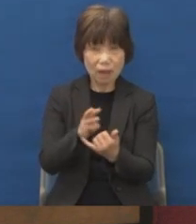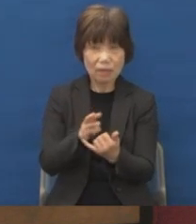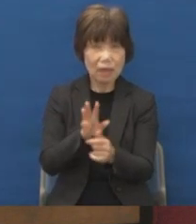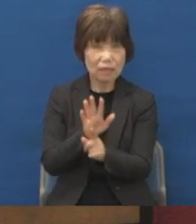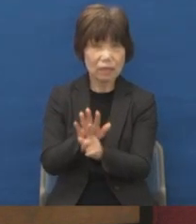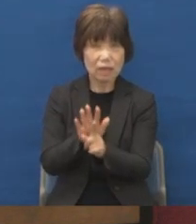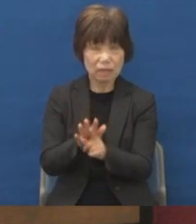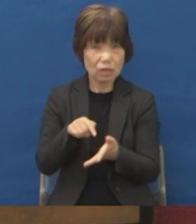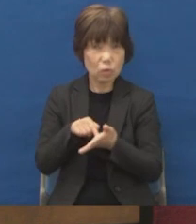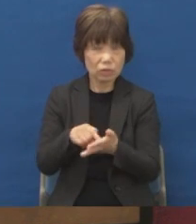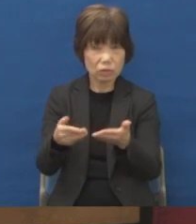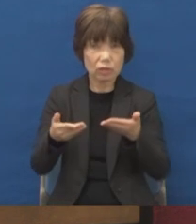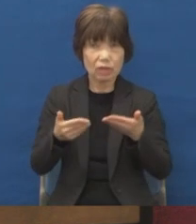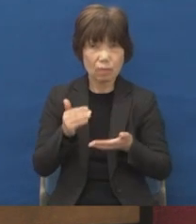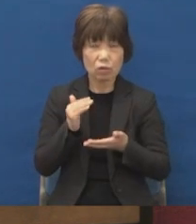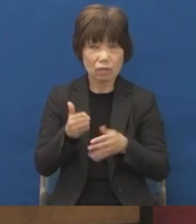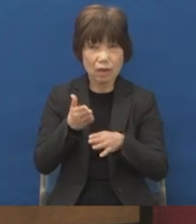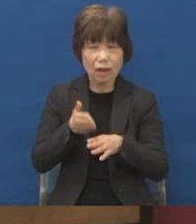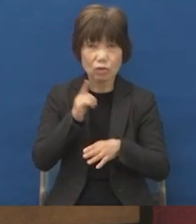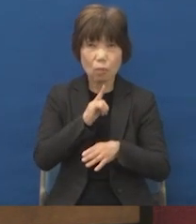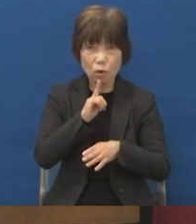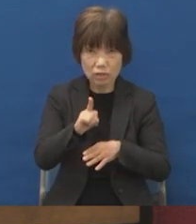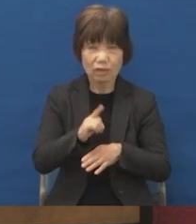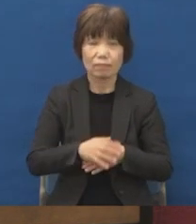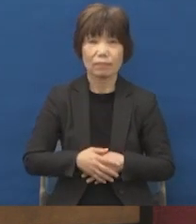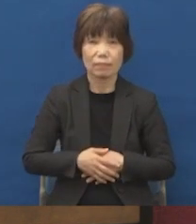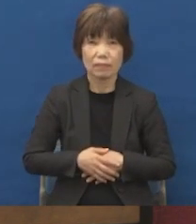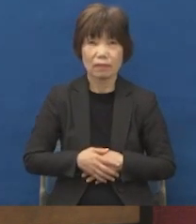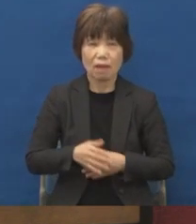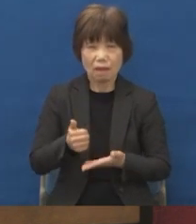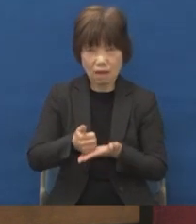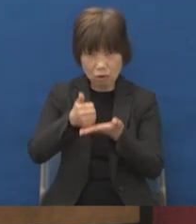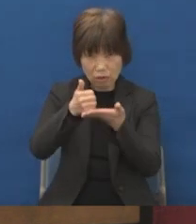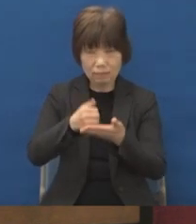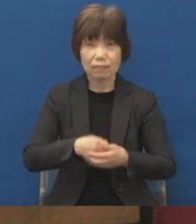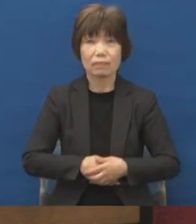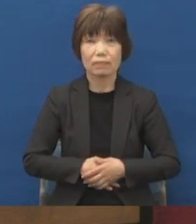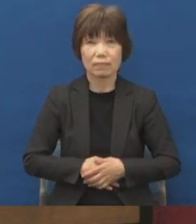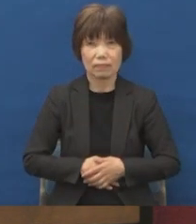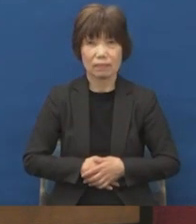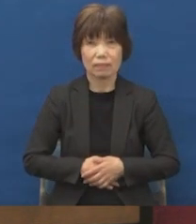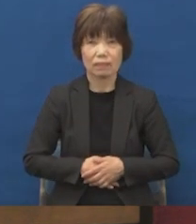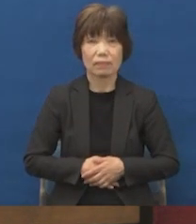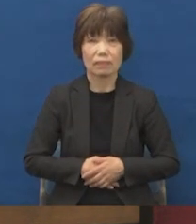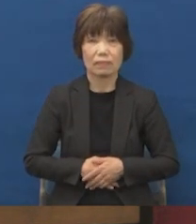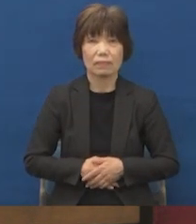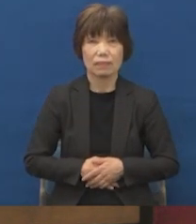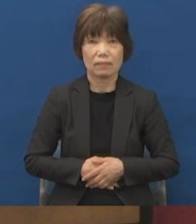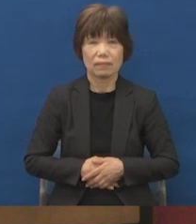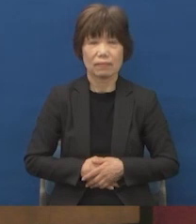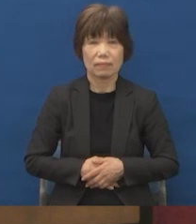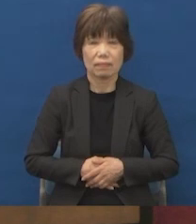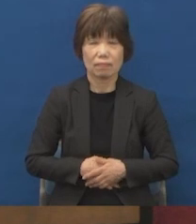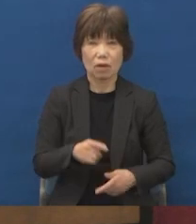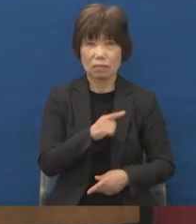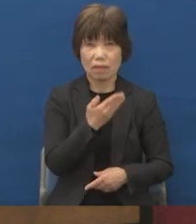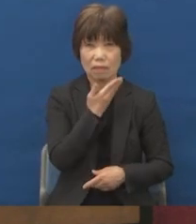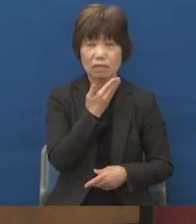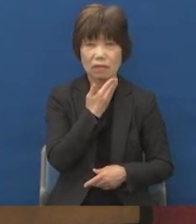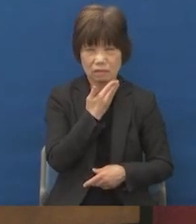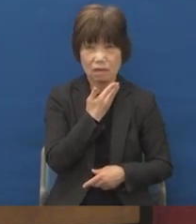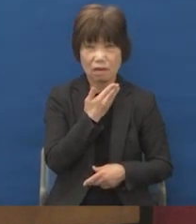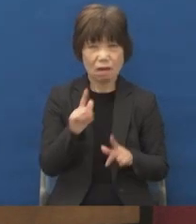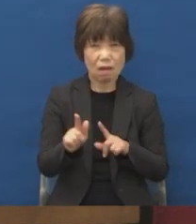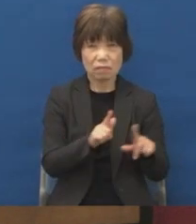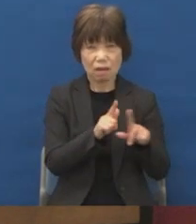ただいておりますことに感謝を申し上げるとともに敬意を表したいと思います。最も重要なライフライン